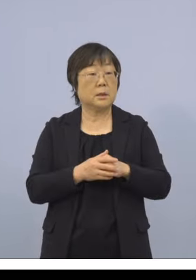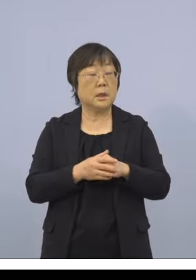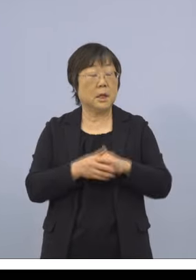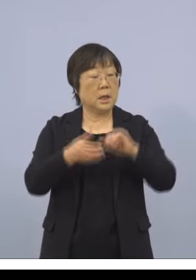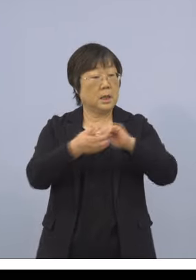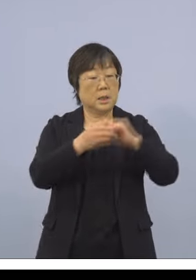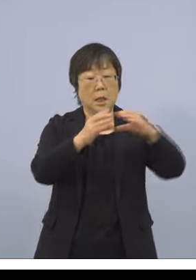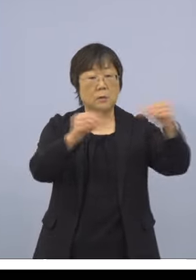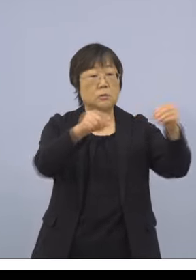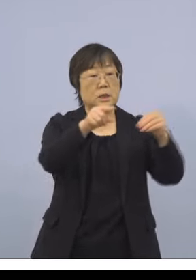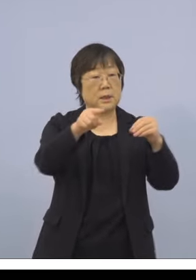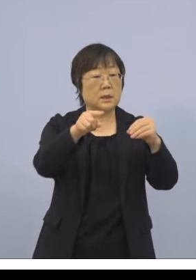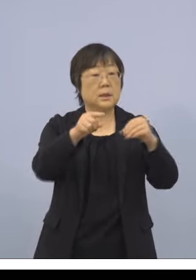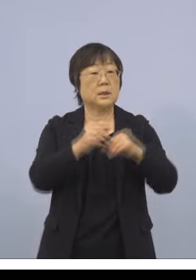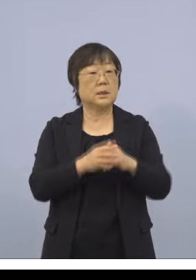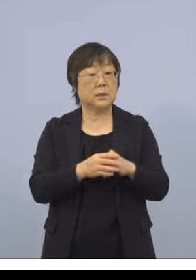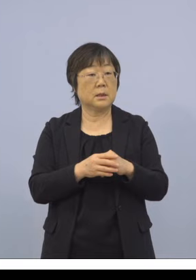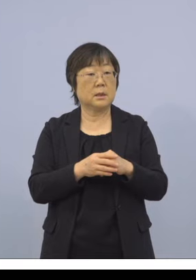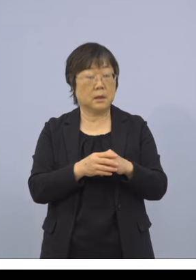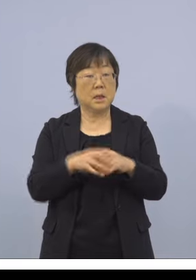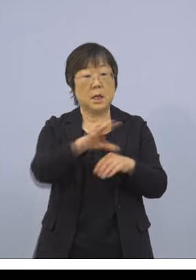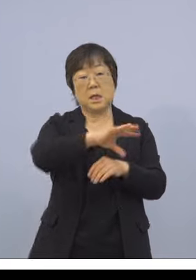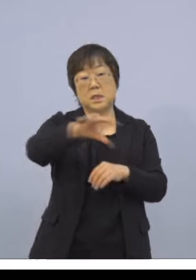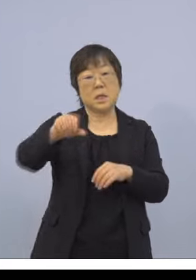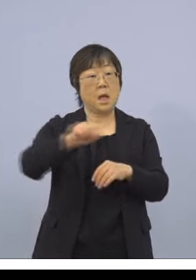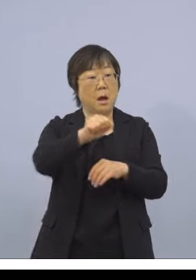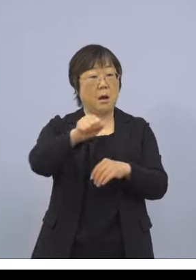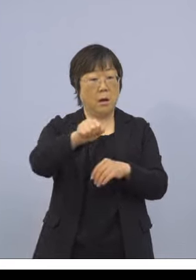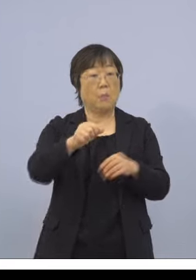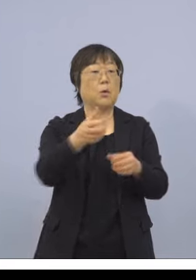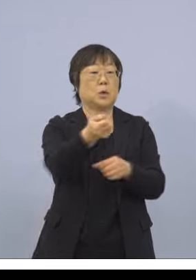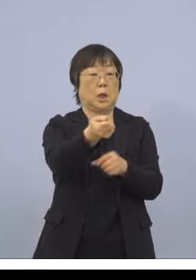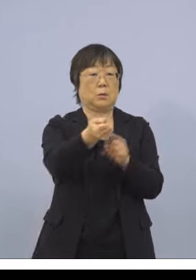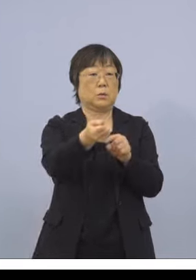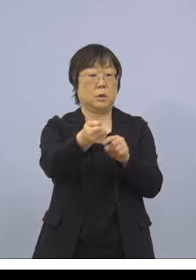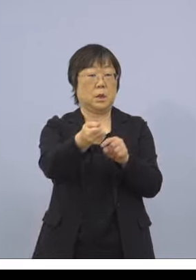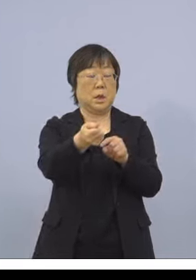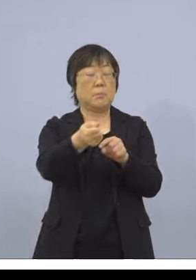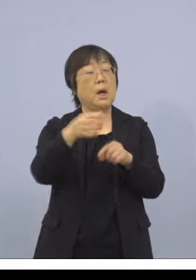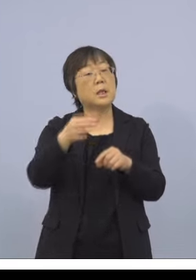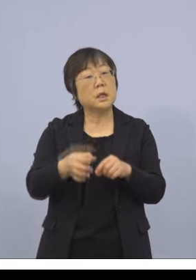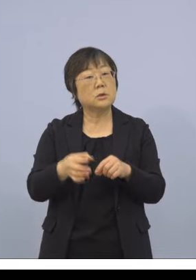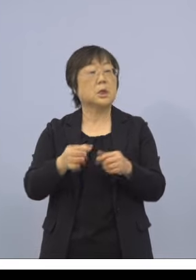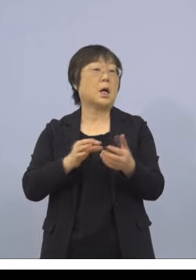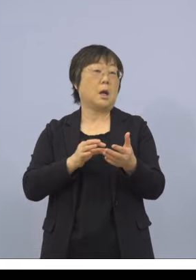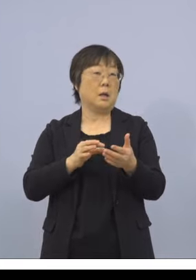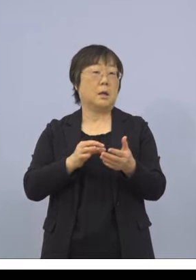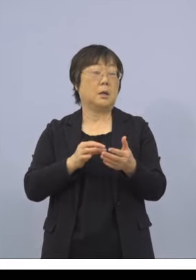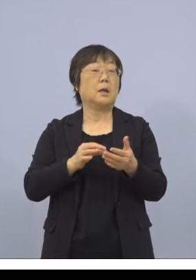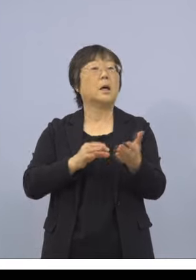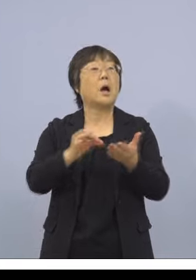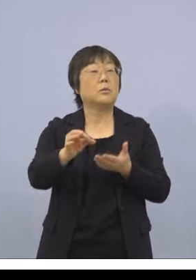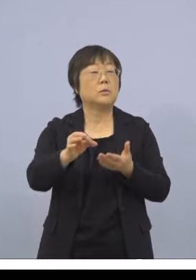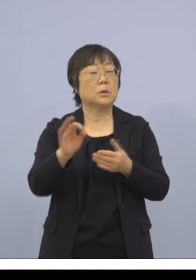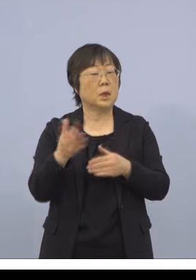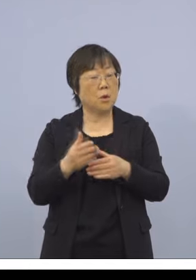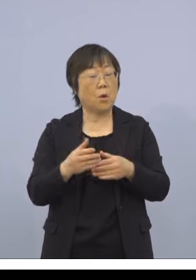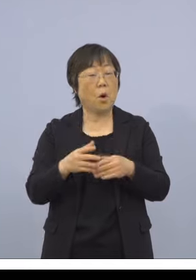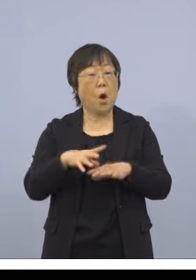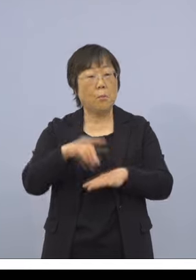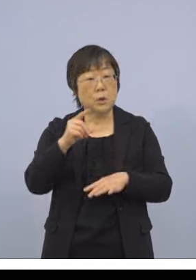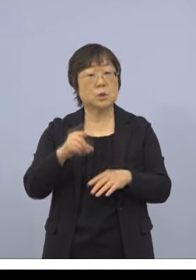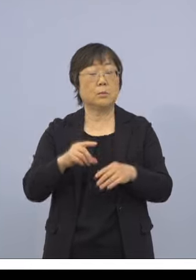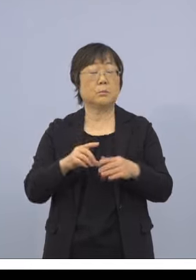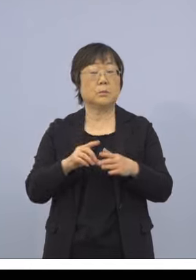の国がシェアを伸ばしていると。今は安いから買っててもですね、いざという時に出荷